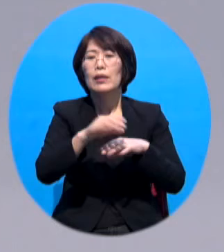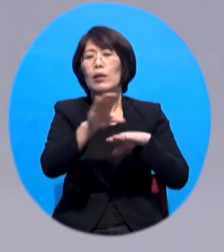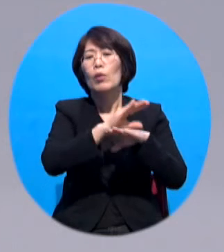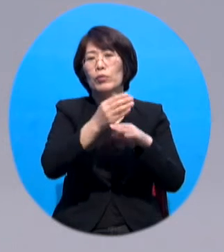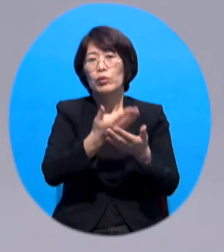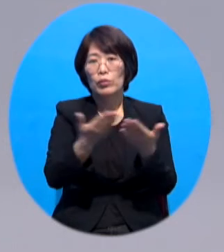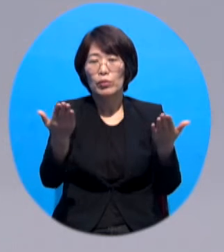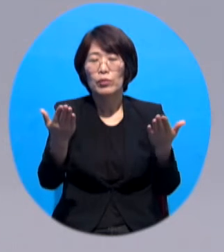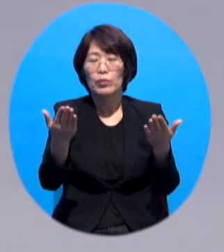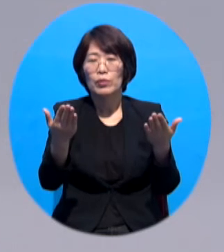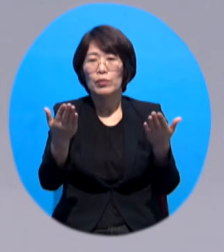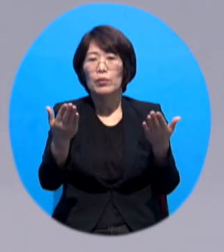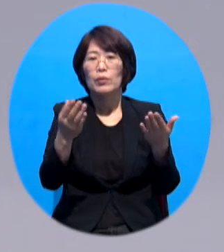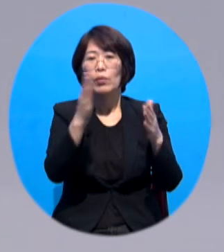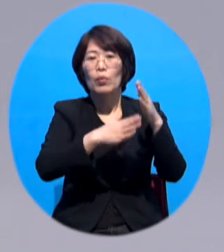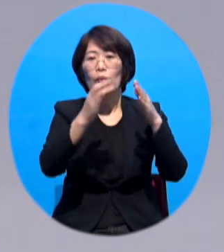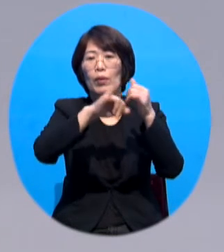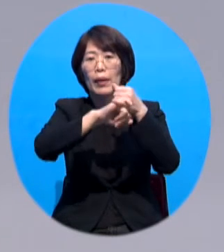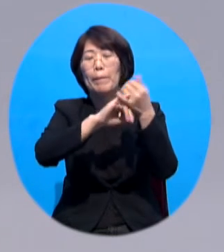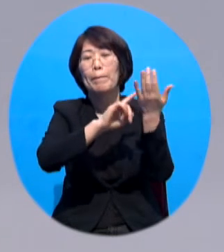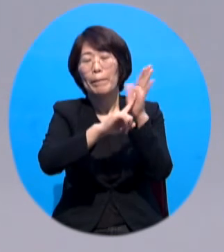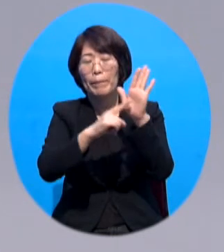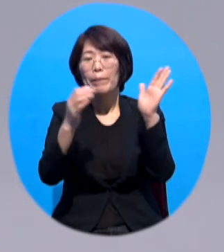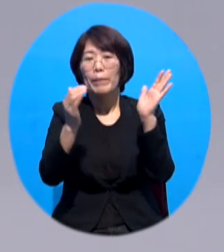제공하겠다 고 했고 또